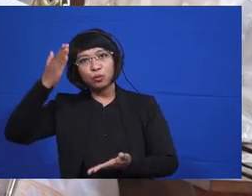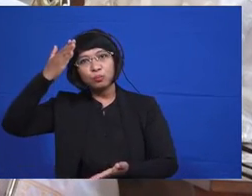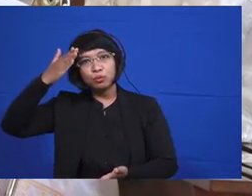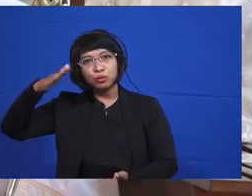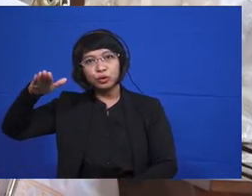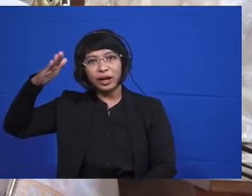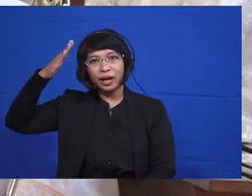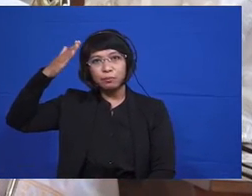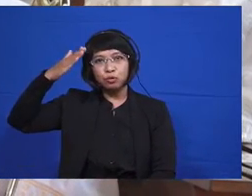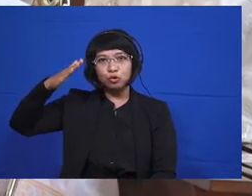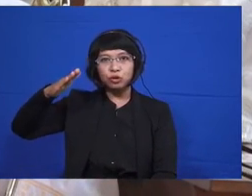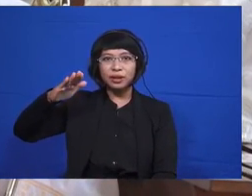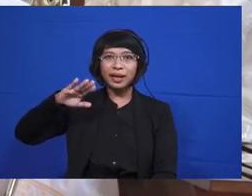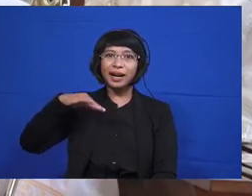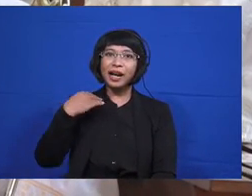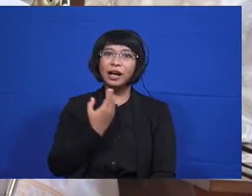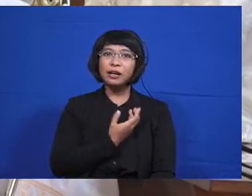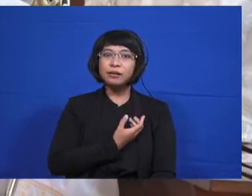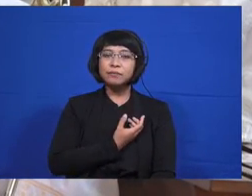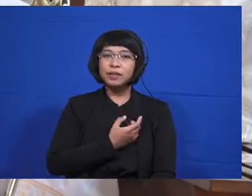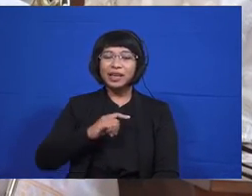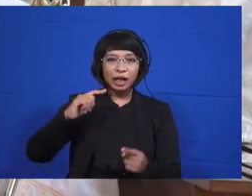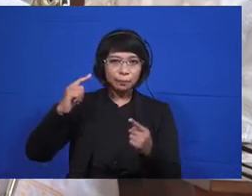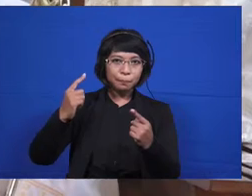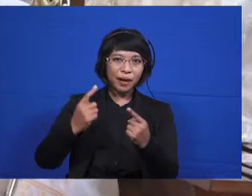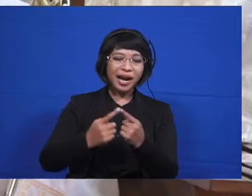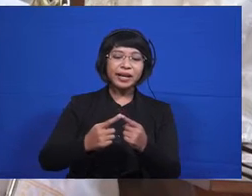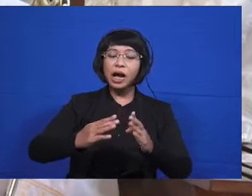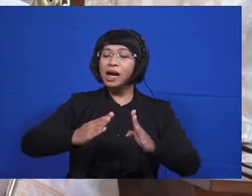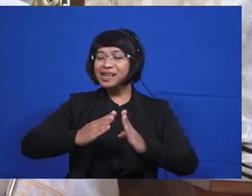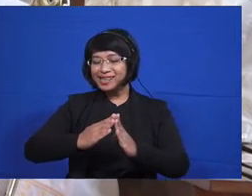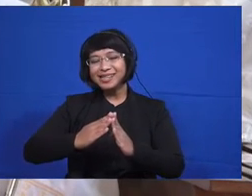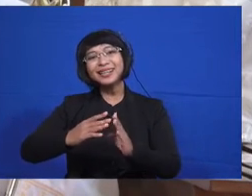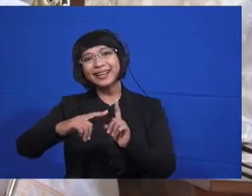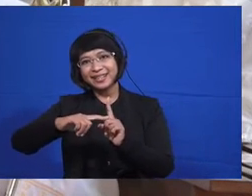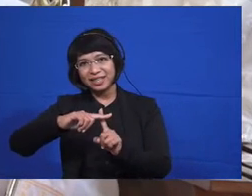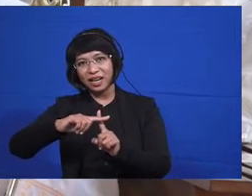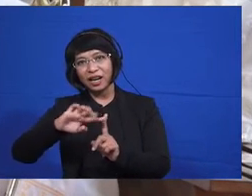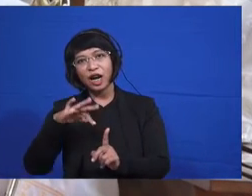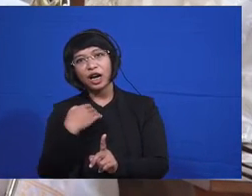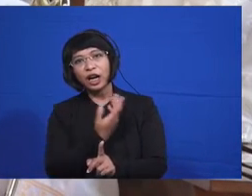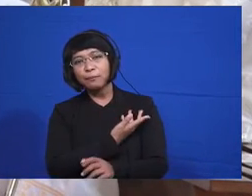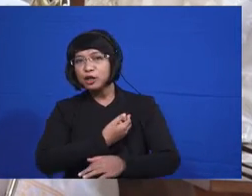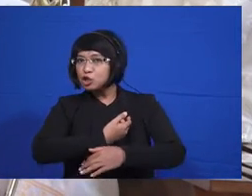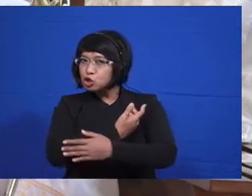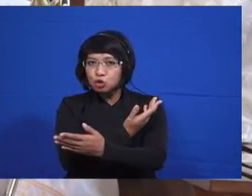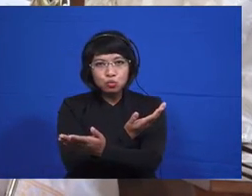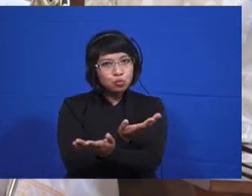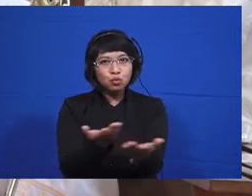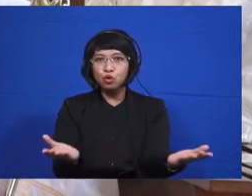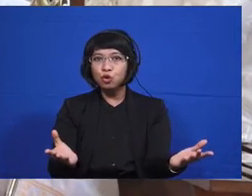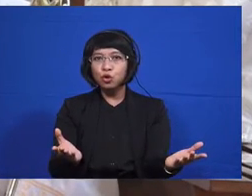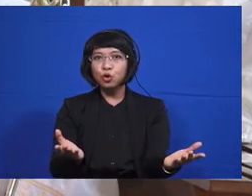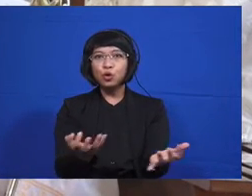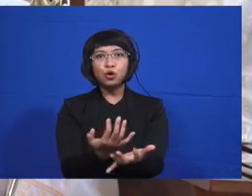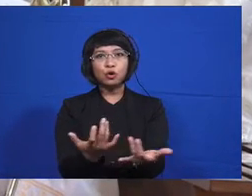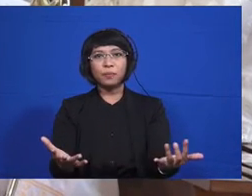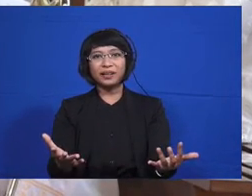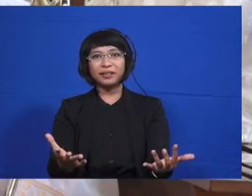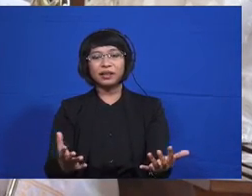kami kepada gereja. Kami dan seluruh umat akan selalu